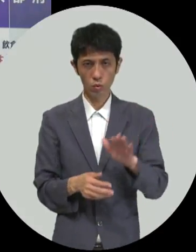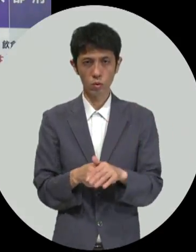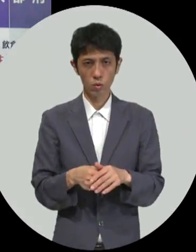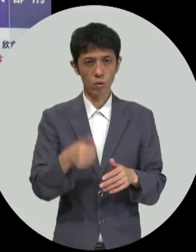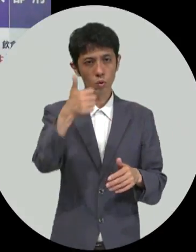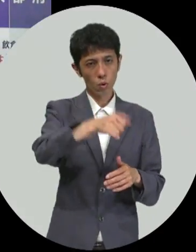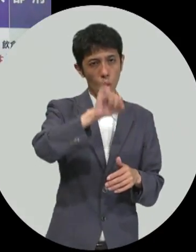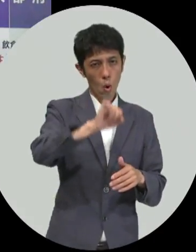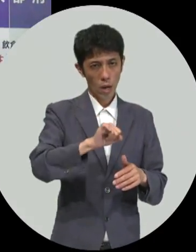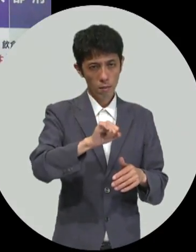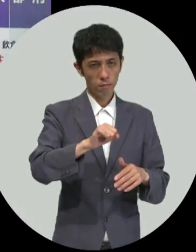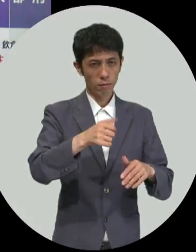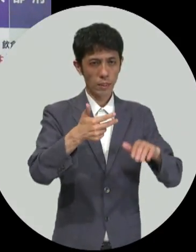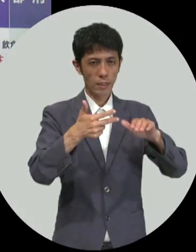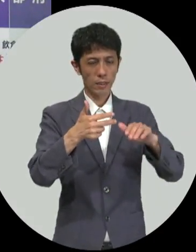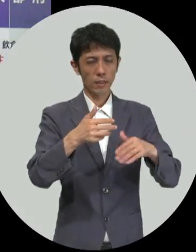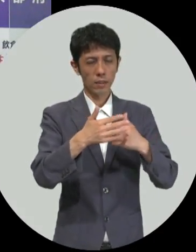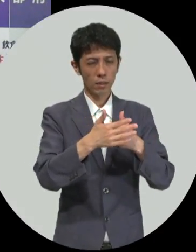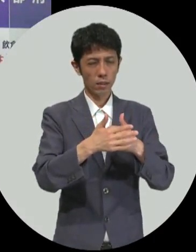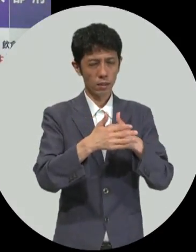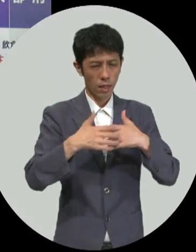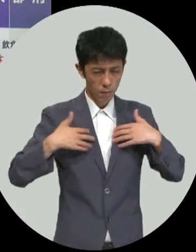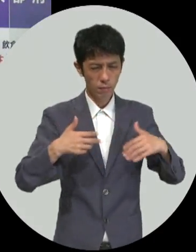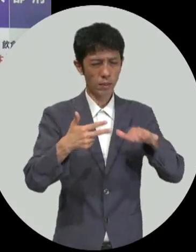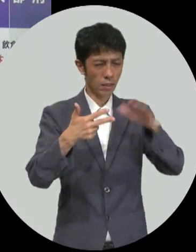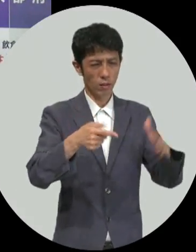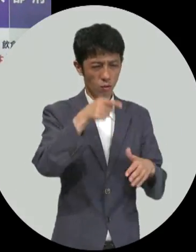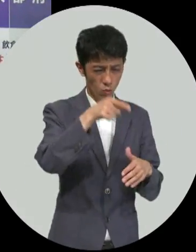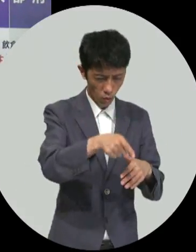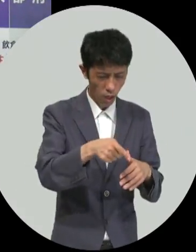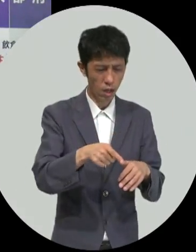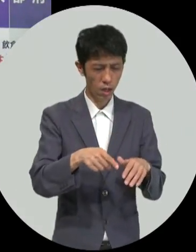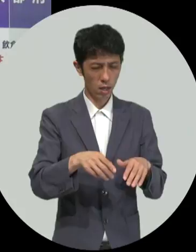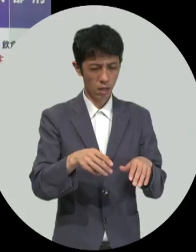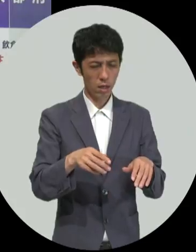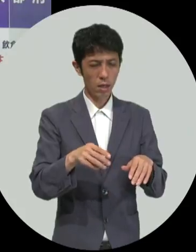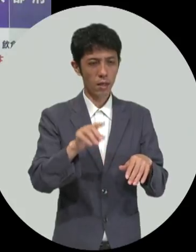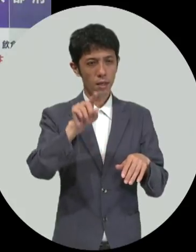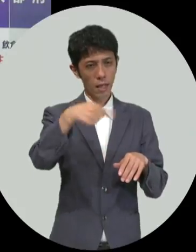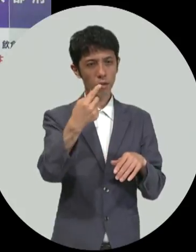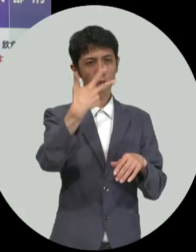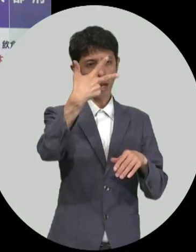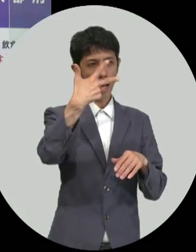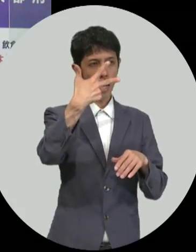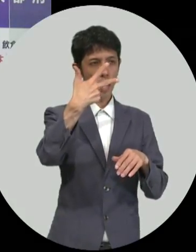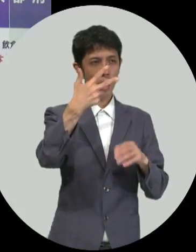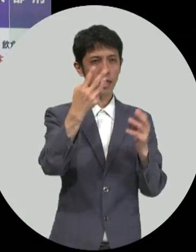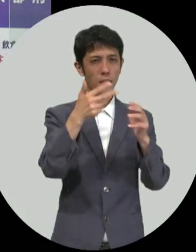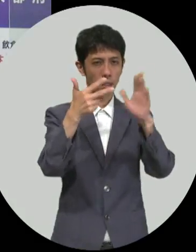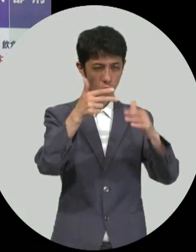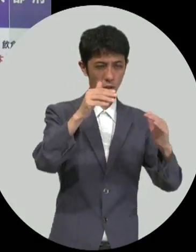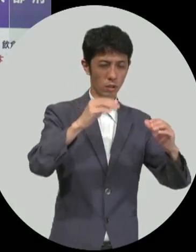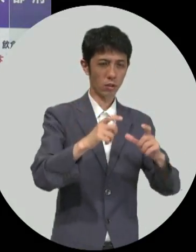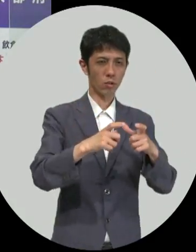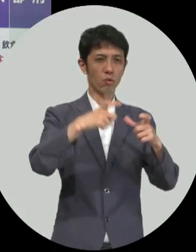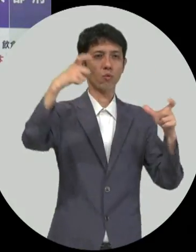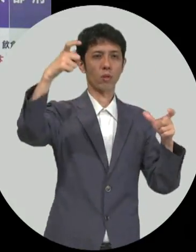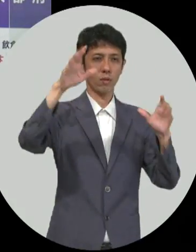来80箇所と言っておりましたが、皆様のご理解を得て107箇所まで拡充しております。まあ、あと